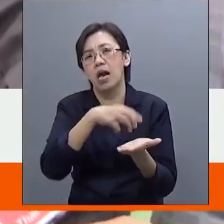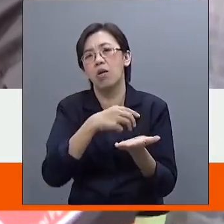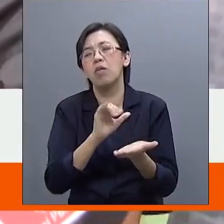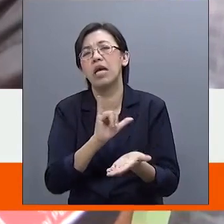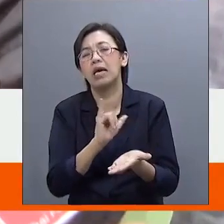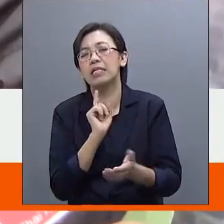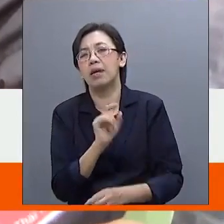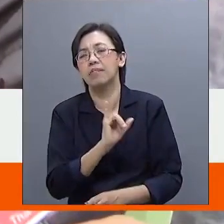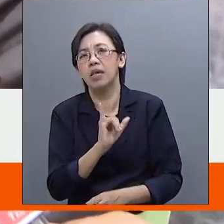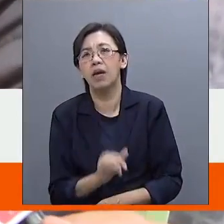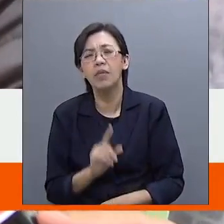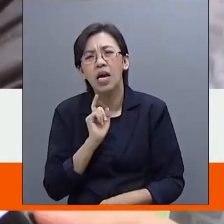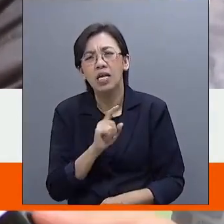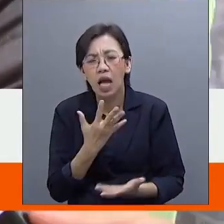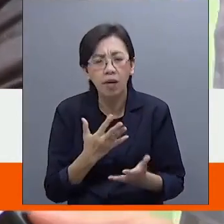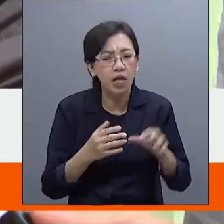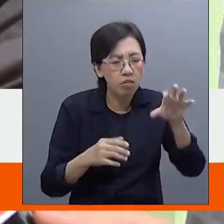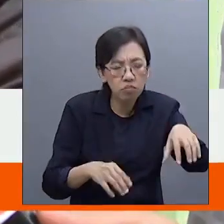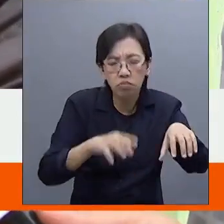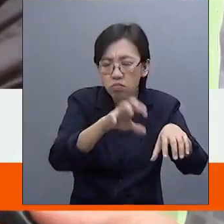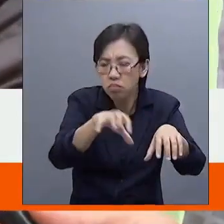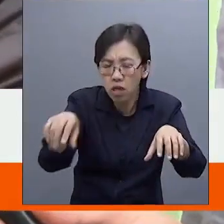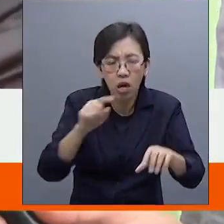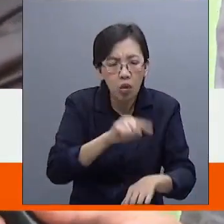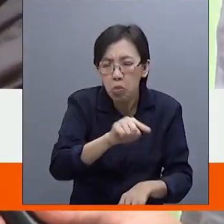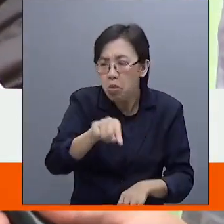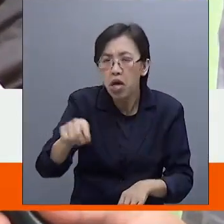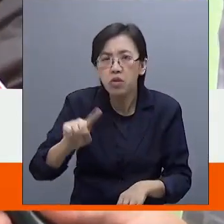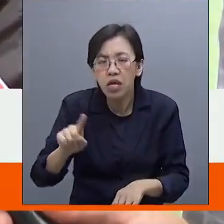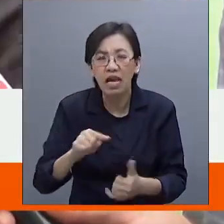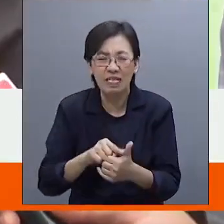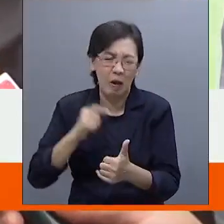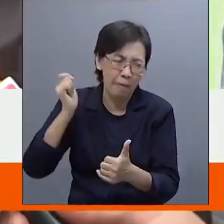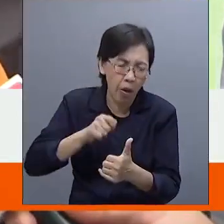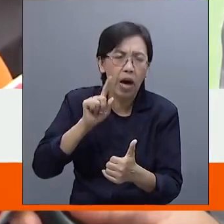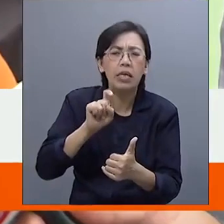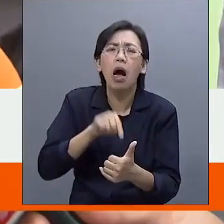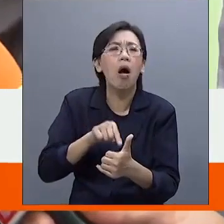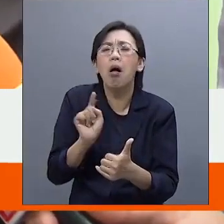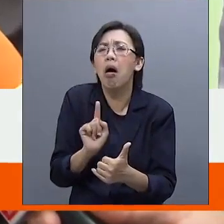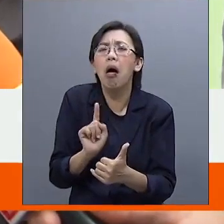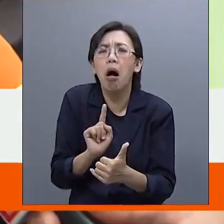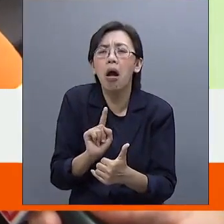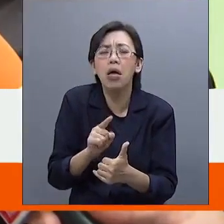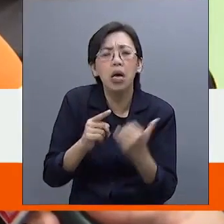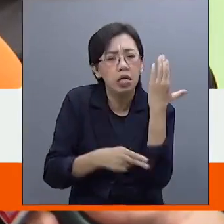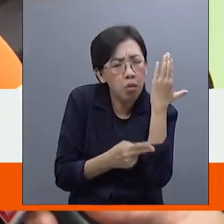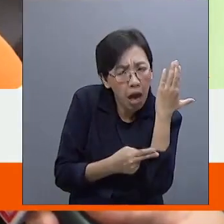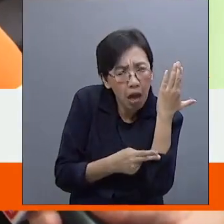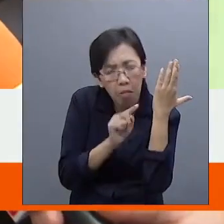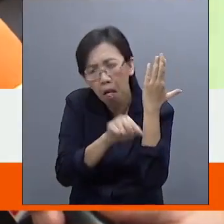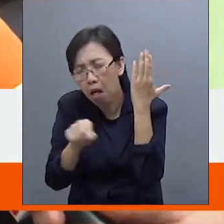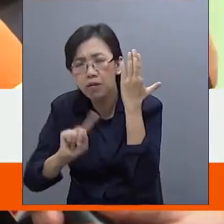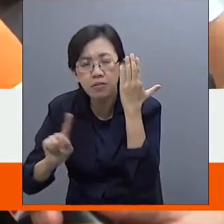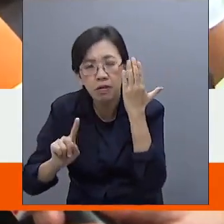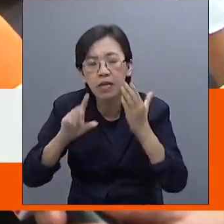ตอนนี้เราถามก่อนว่าที่เกิดเหตุที่เขาก่อเหตุที่ไปทำให้น้องเขาเสียชีวิตตรงไหนเดี๋ยวกำลังถามอยู่ดีจะได้ไปตรวจเก็บรว